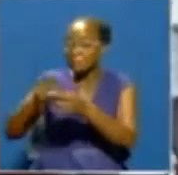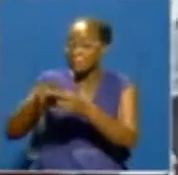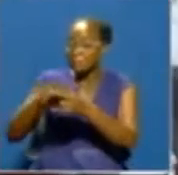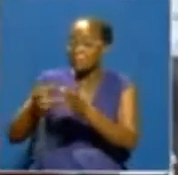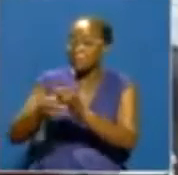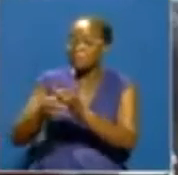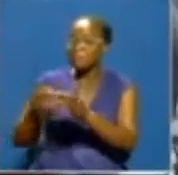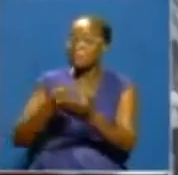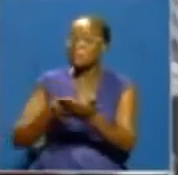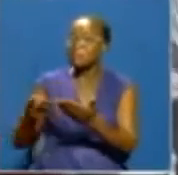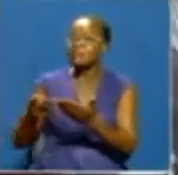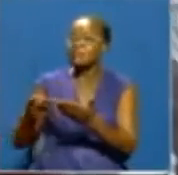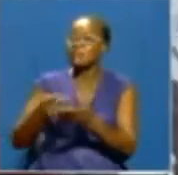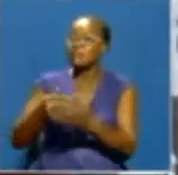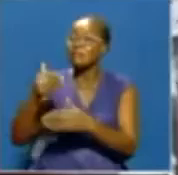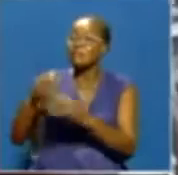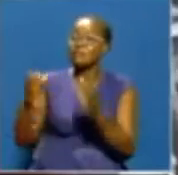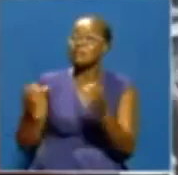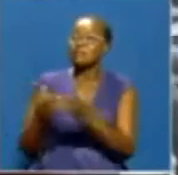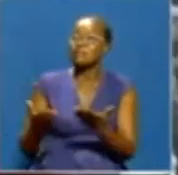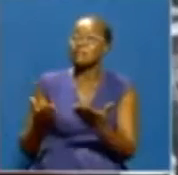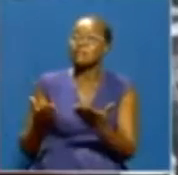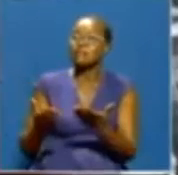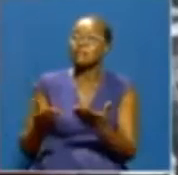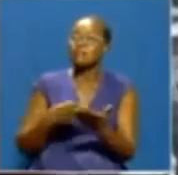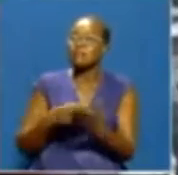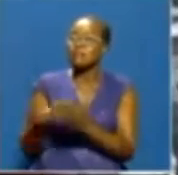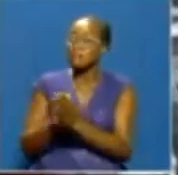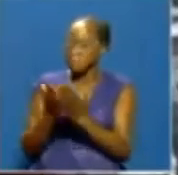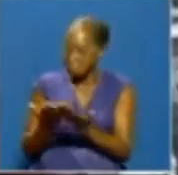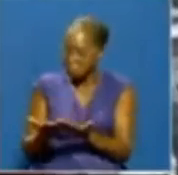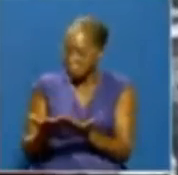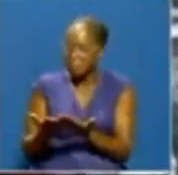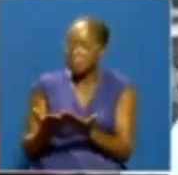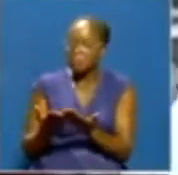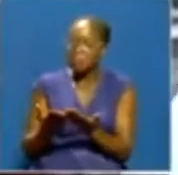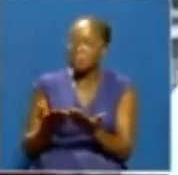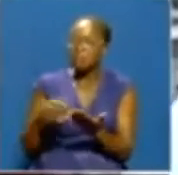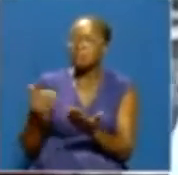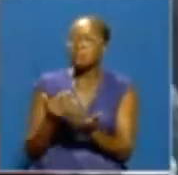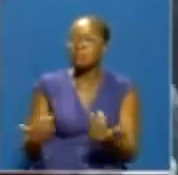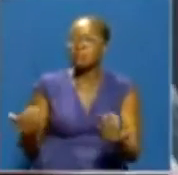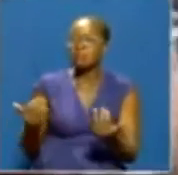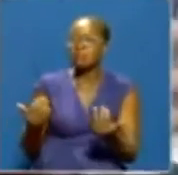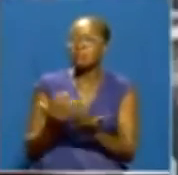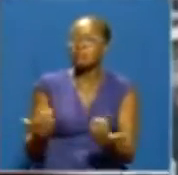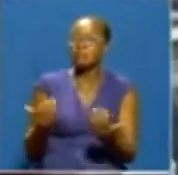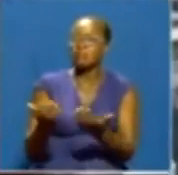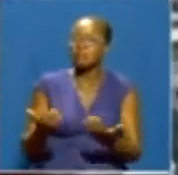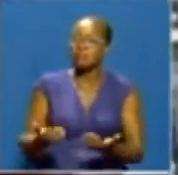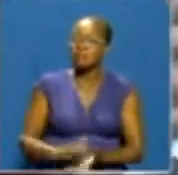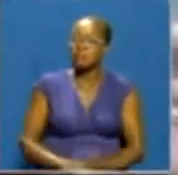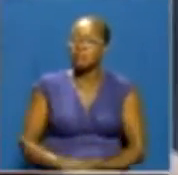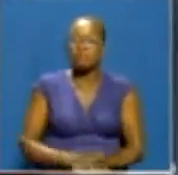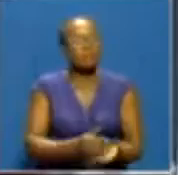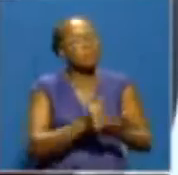wiki mbili watoto wanaenda the next class. We are supposed kununua vitabu, we are supposed kununua hata vitu zingine wengi na watoto wanaanza shule. Je, mngependa